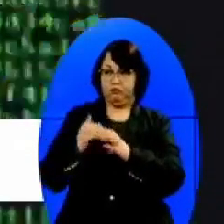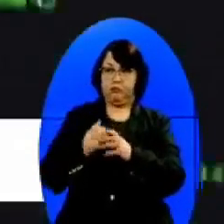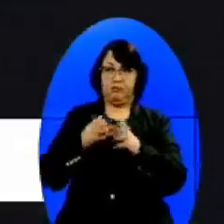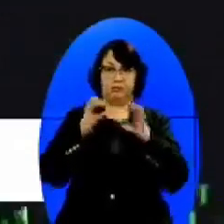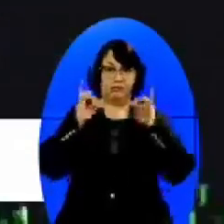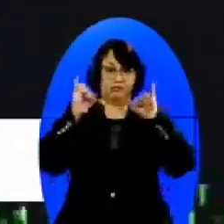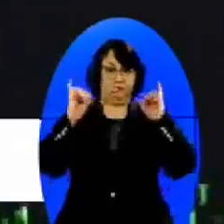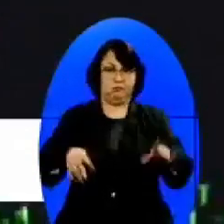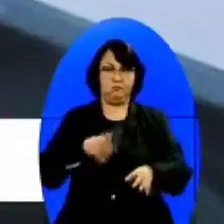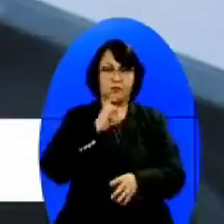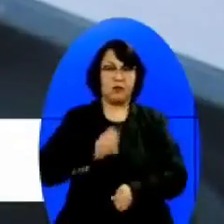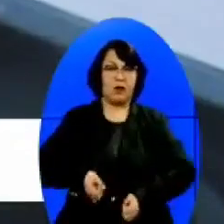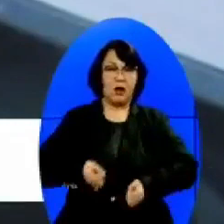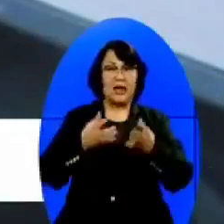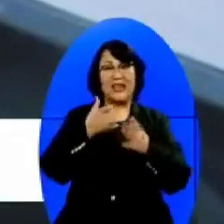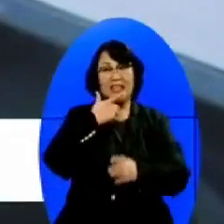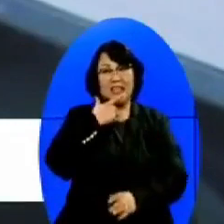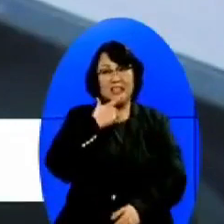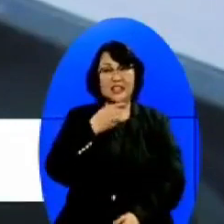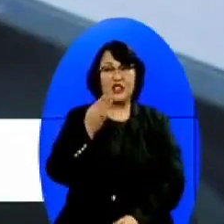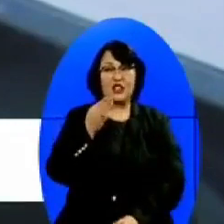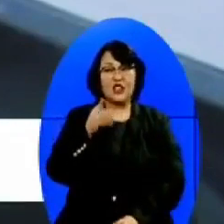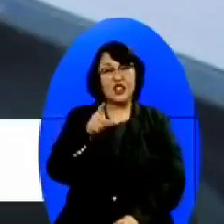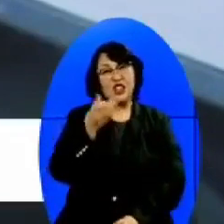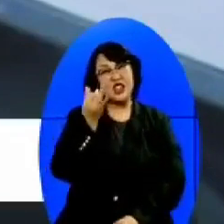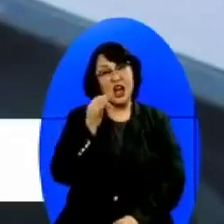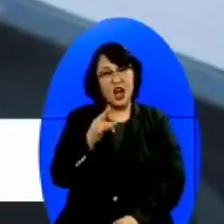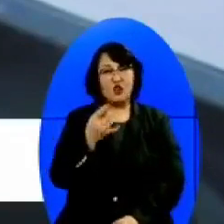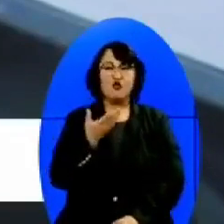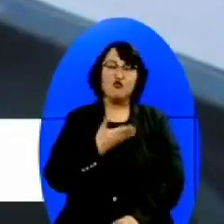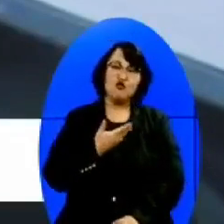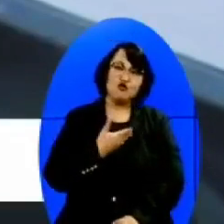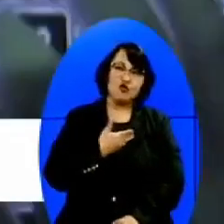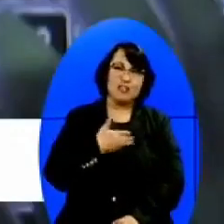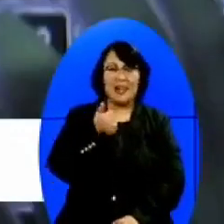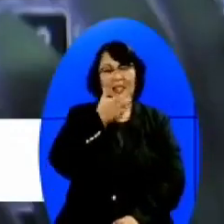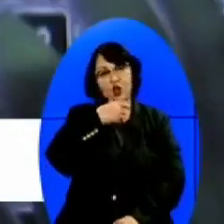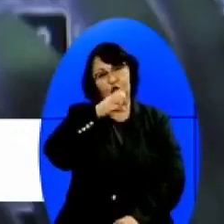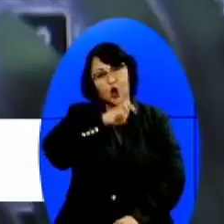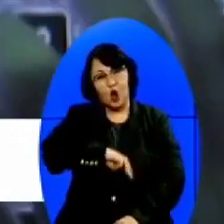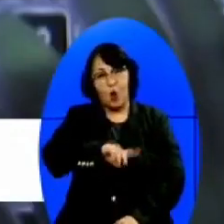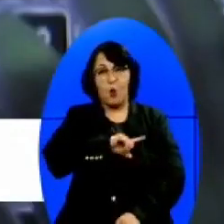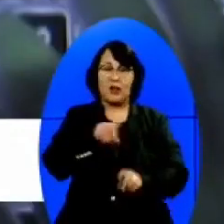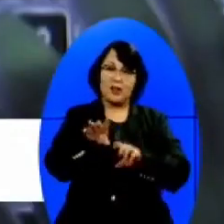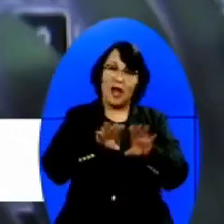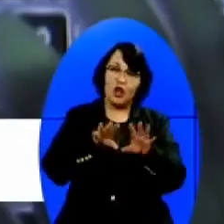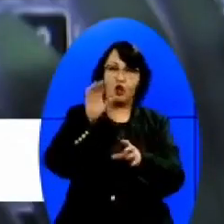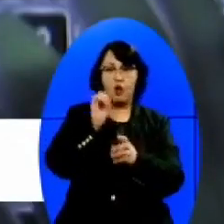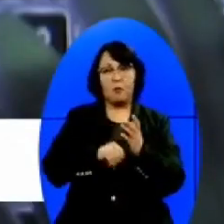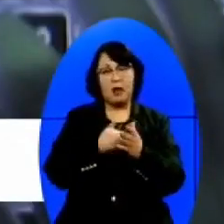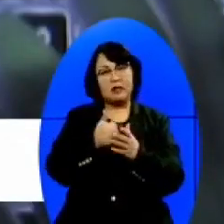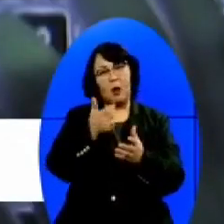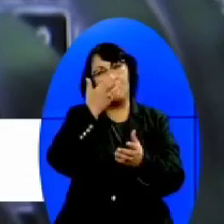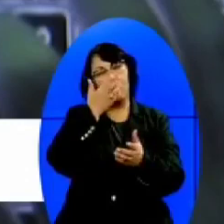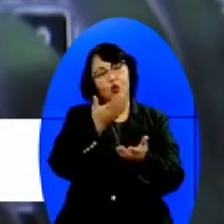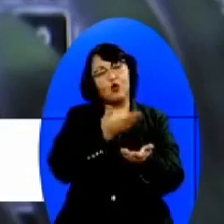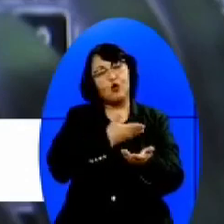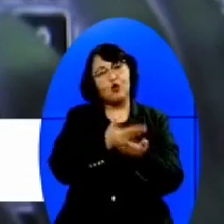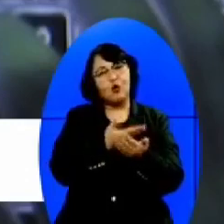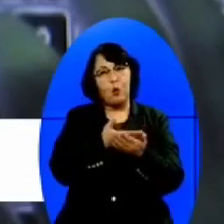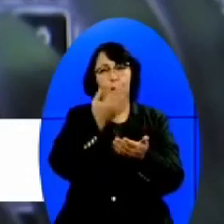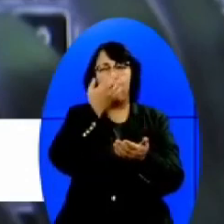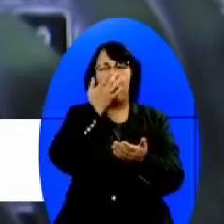лайк дараад шеэр хийгээд өгөөч, уралдаанд орж байна. Эсвэл сайн сайхны төлөө гих мэт хуурамч файл их бий. Үүний цаана захим гэмт